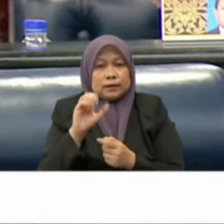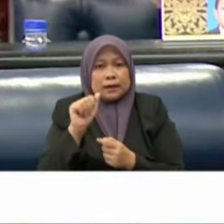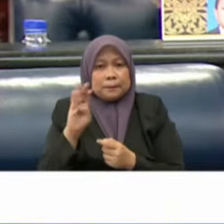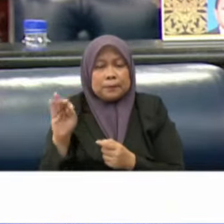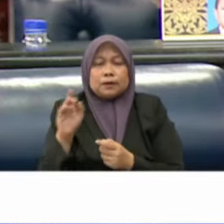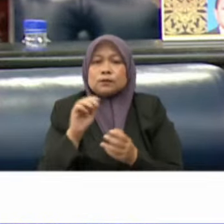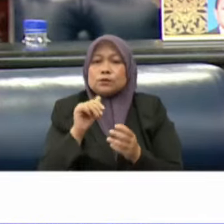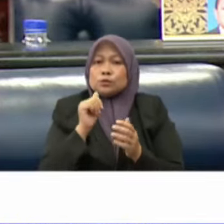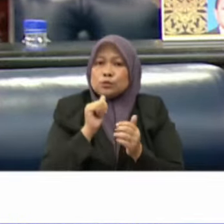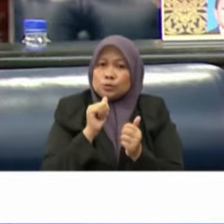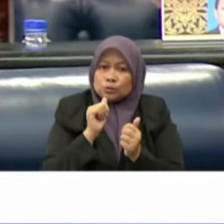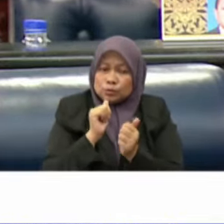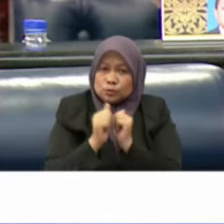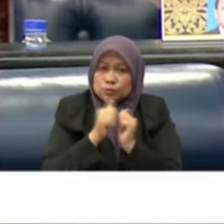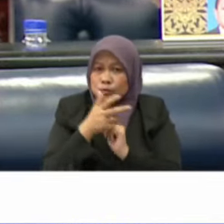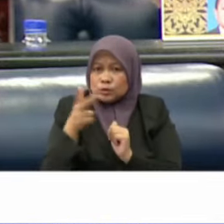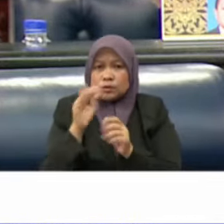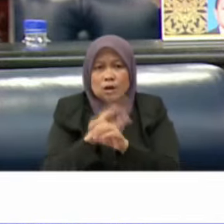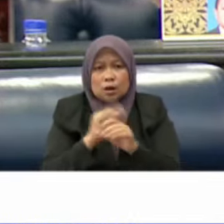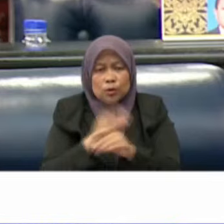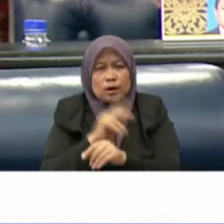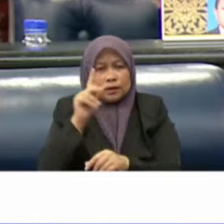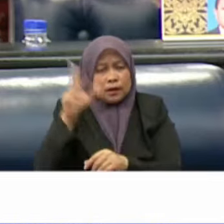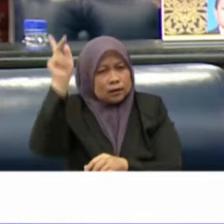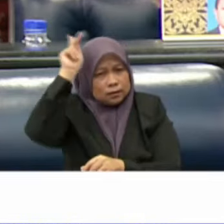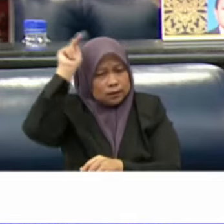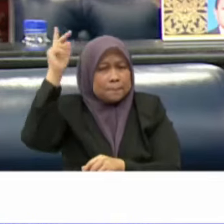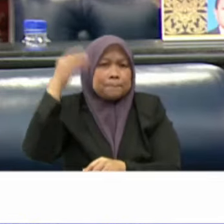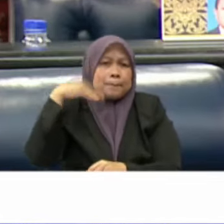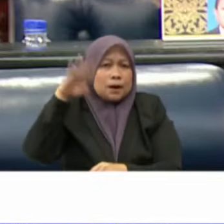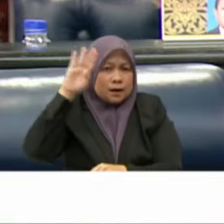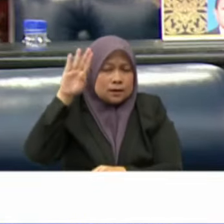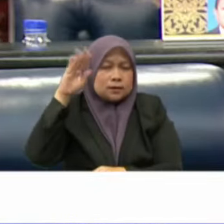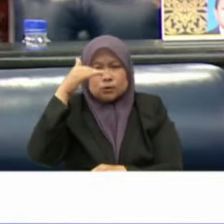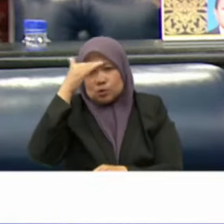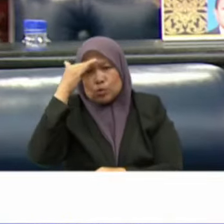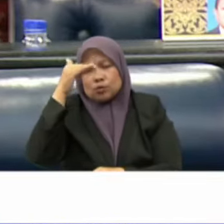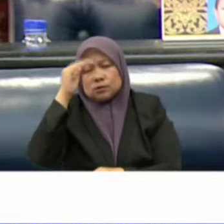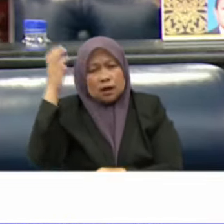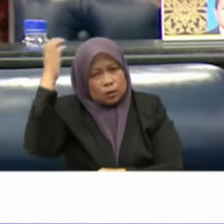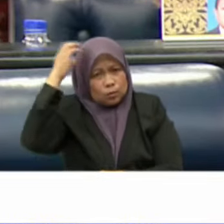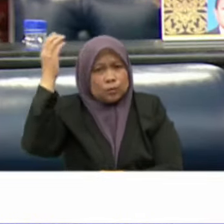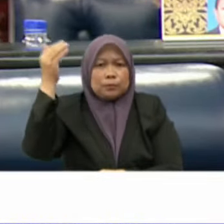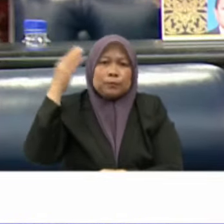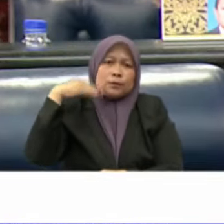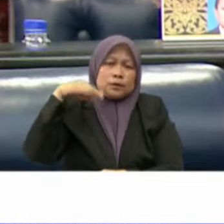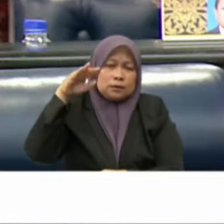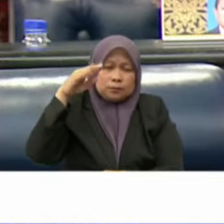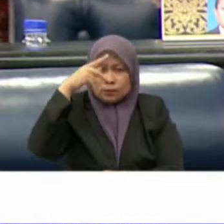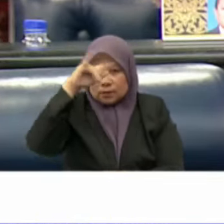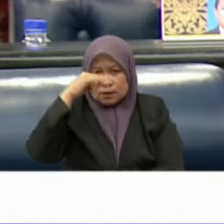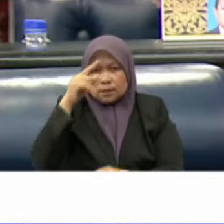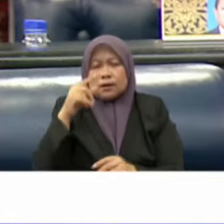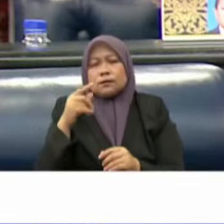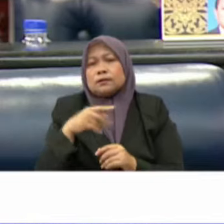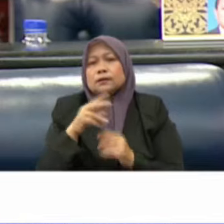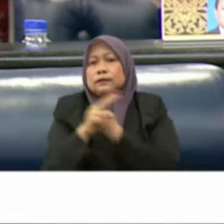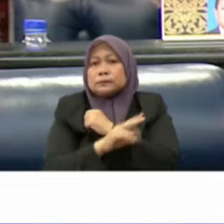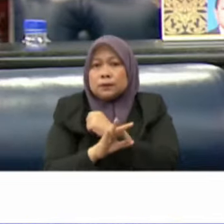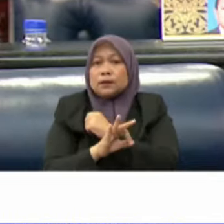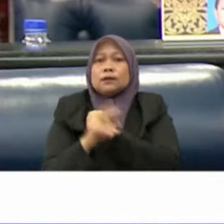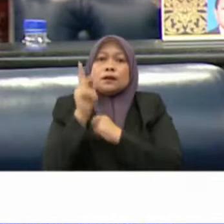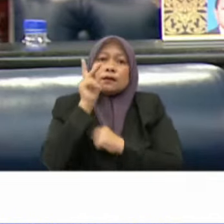Studio di Kuala Lumpur perak Kelantan perlispahang juhu selango Putra Jaya Trengganu Negeri 9 Negeri